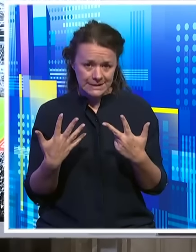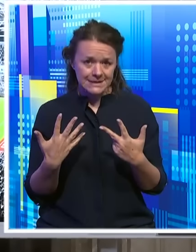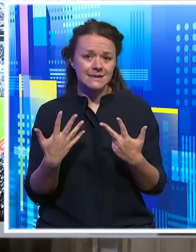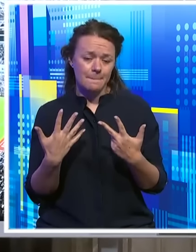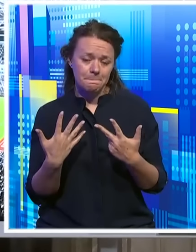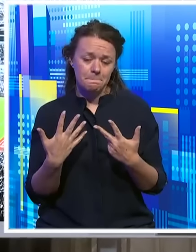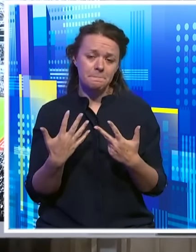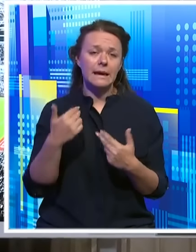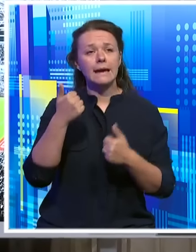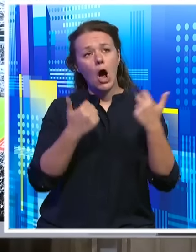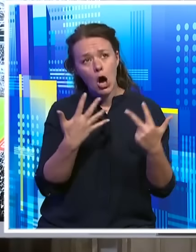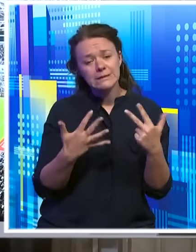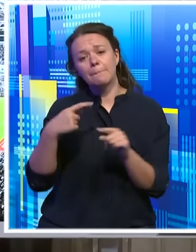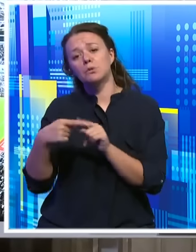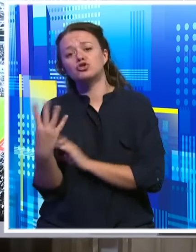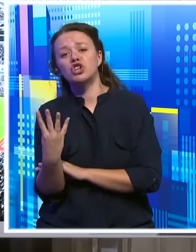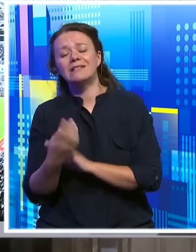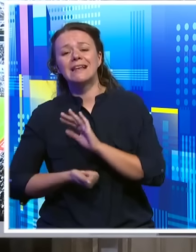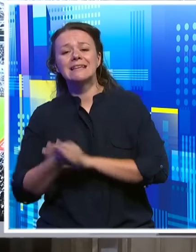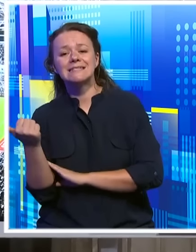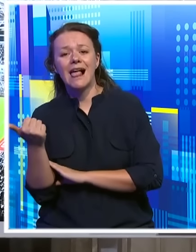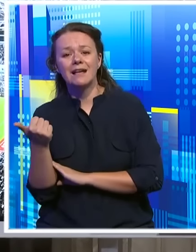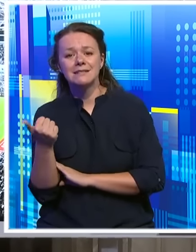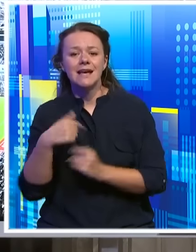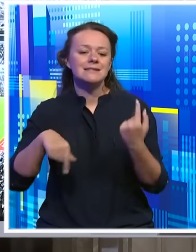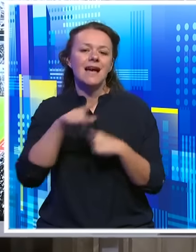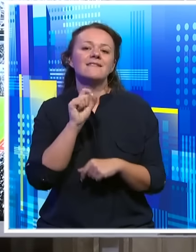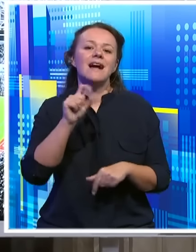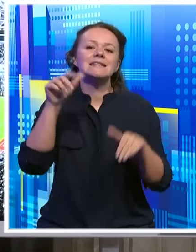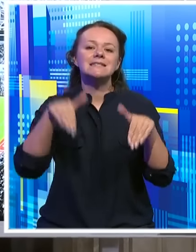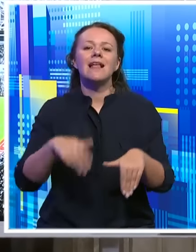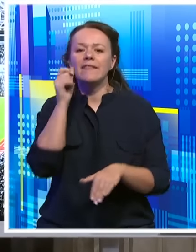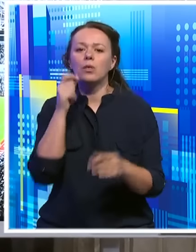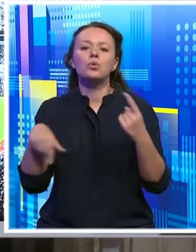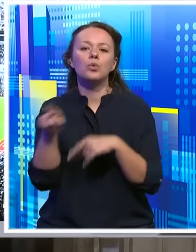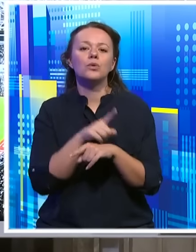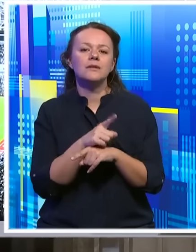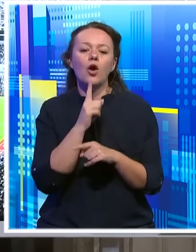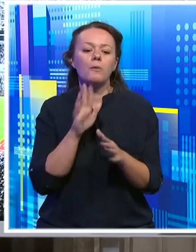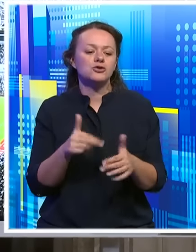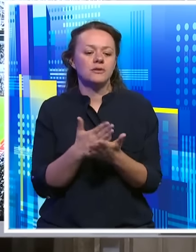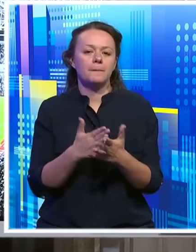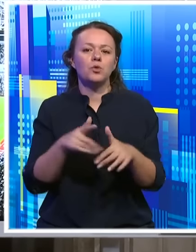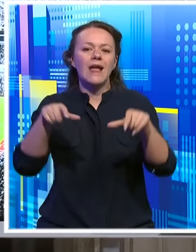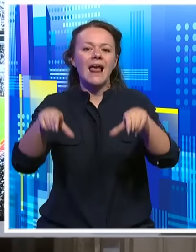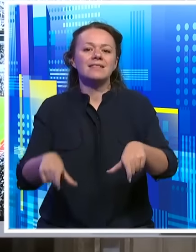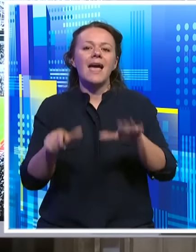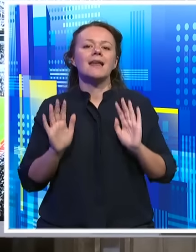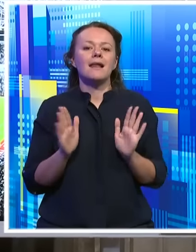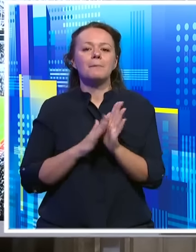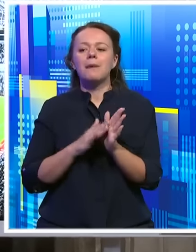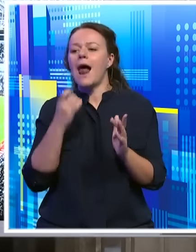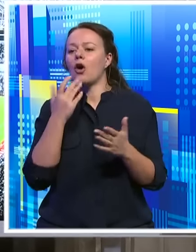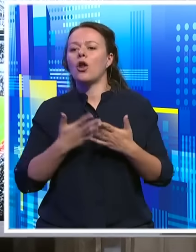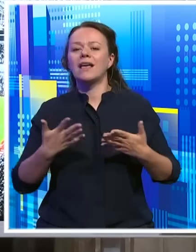8 ili 8 plus 4 izlaza za 12.000 ljudi koji mogu da stanu na teren za održavanje velikih